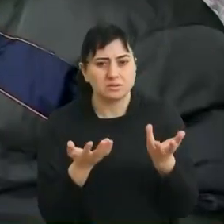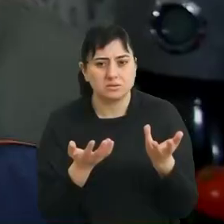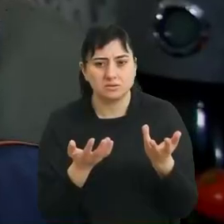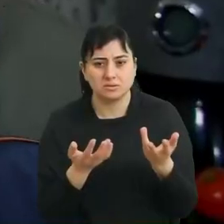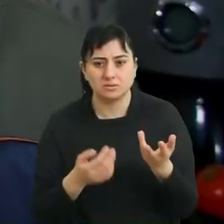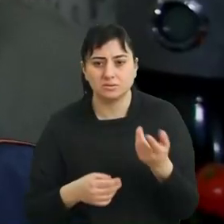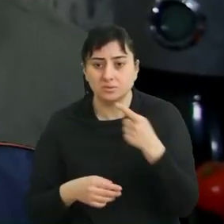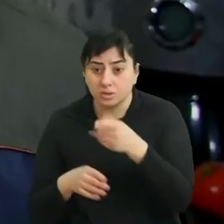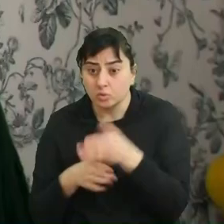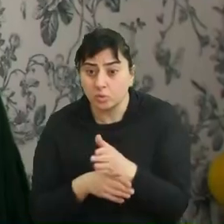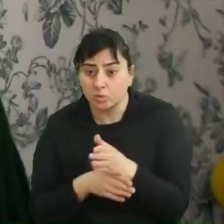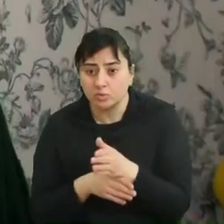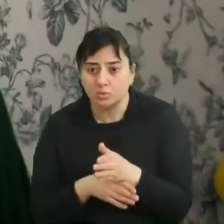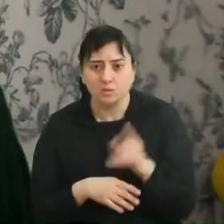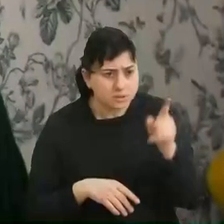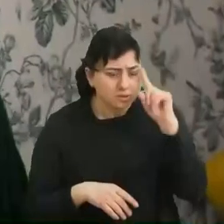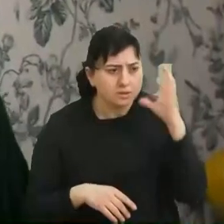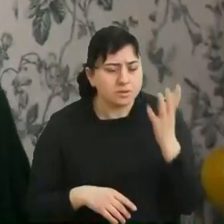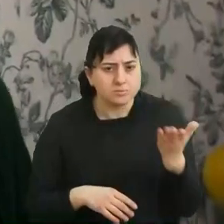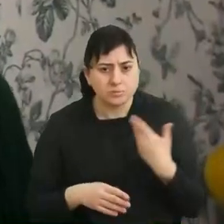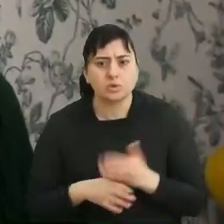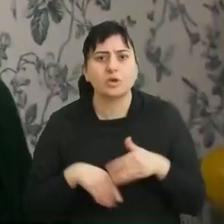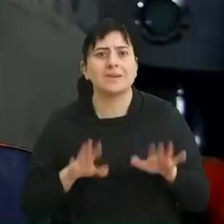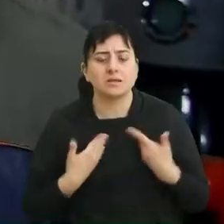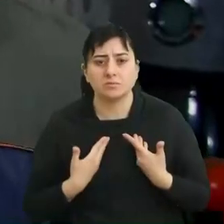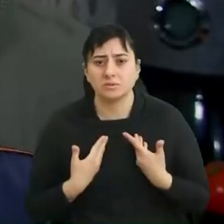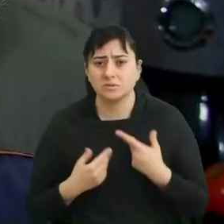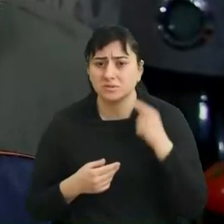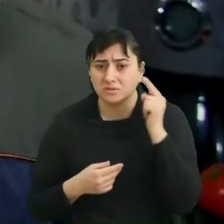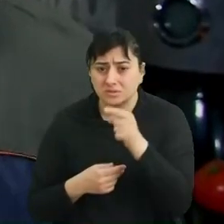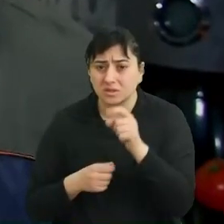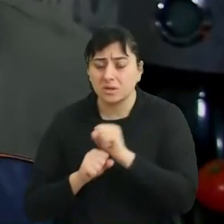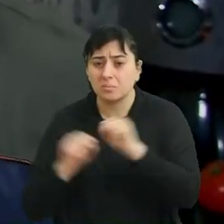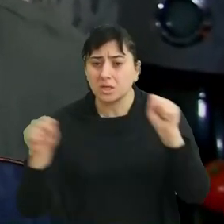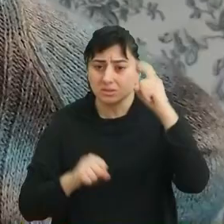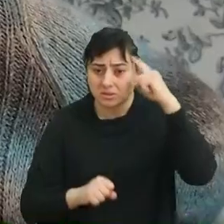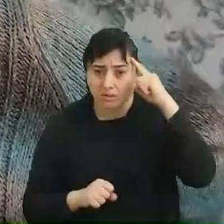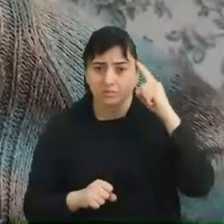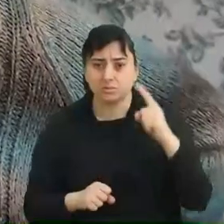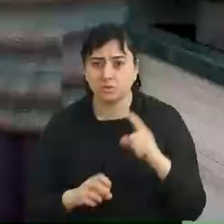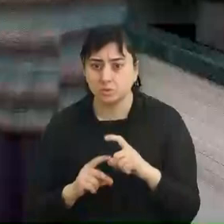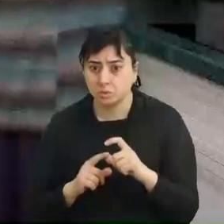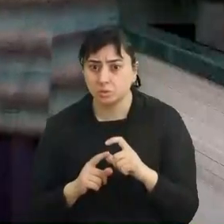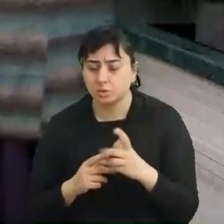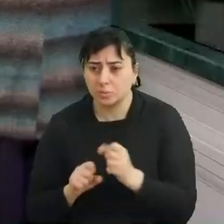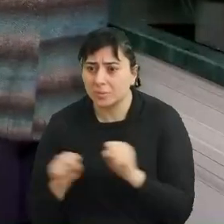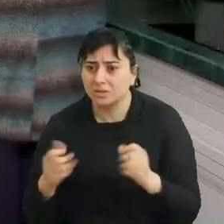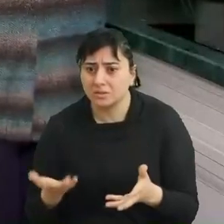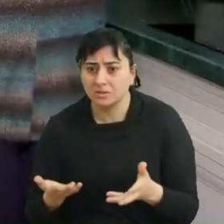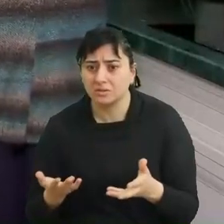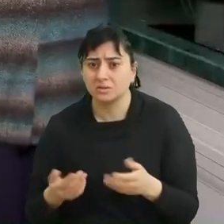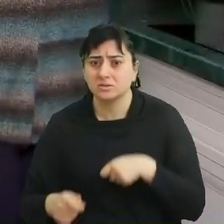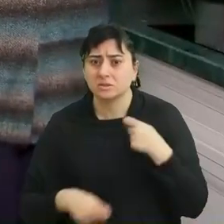ya? Sen gireceksin. Lan kafayı mı yadın sen? Niye gerçek olmayayım? Nurhan seni patlattı zannettim. Şükrü. Ne patlatması